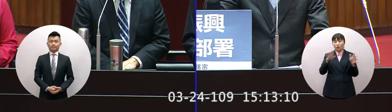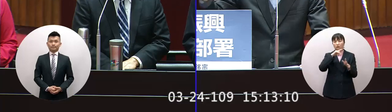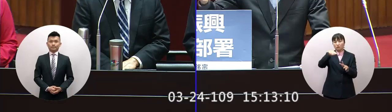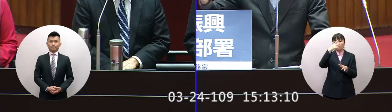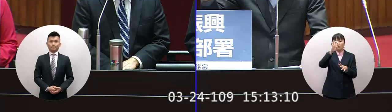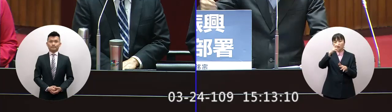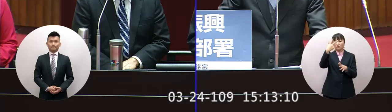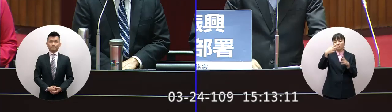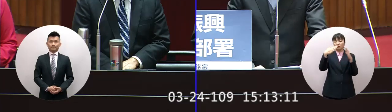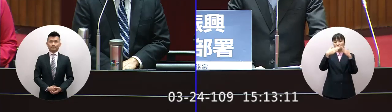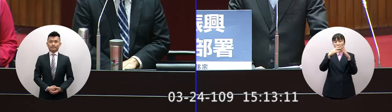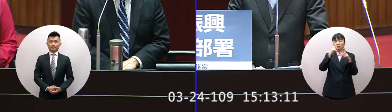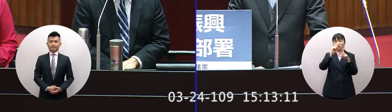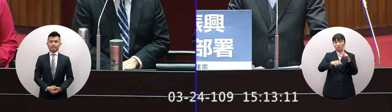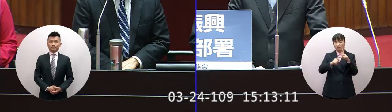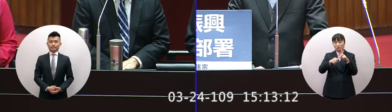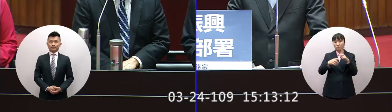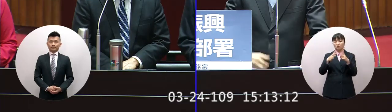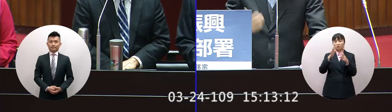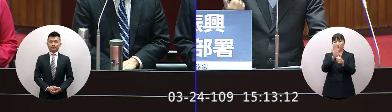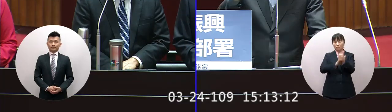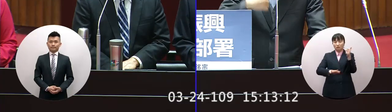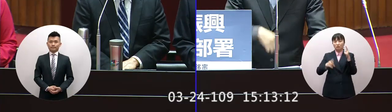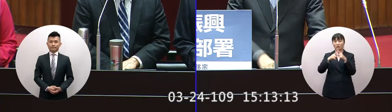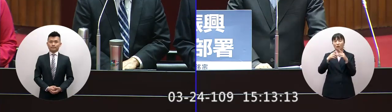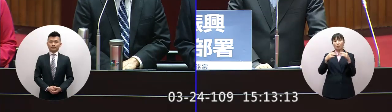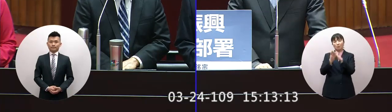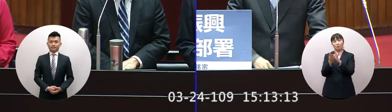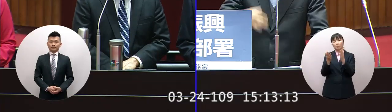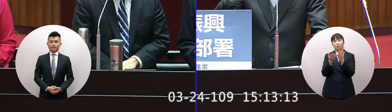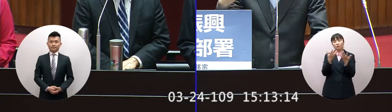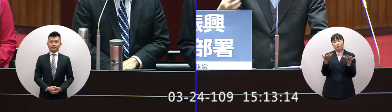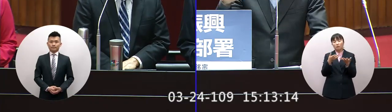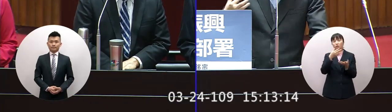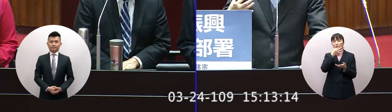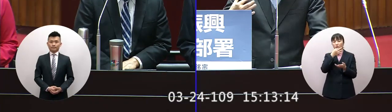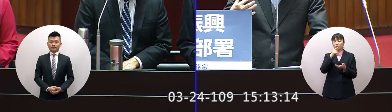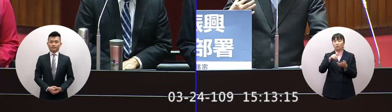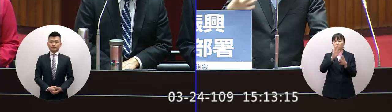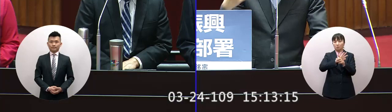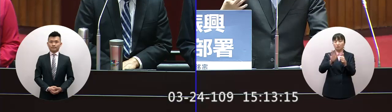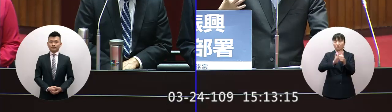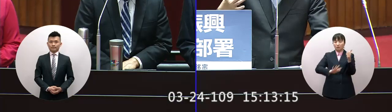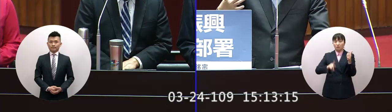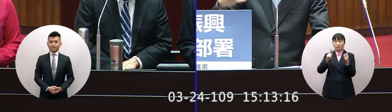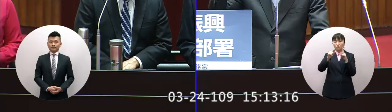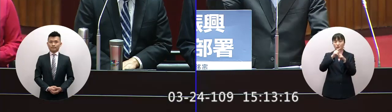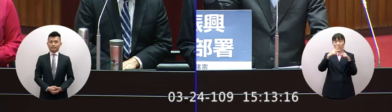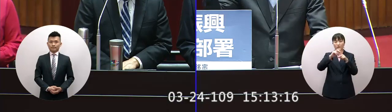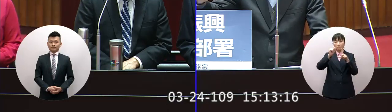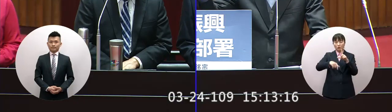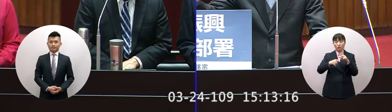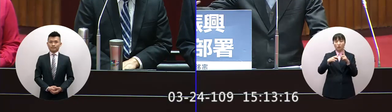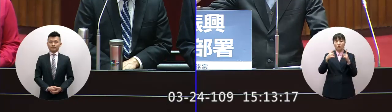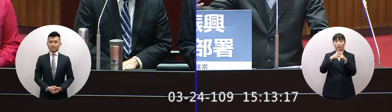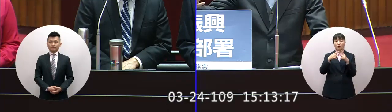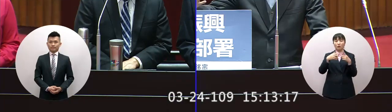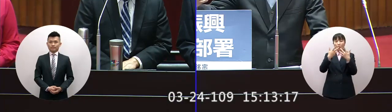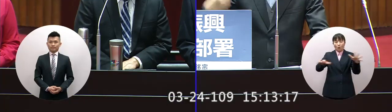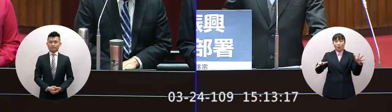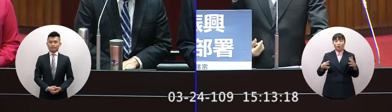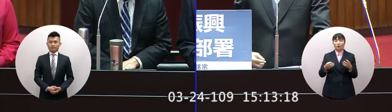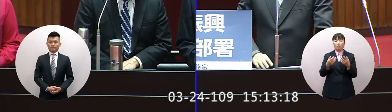147万家的中小企业的流动性？最后一个，会不会造成中小企业的大量倒